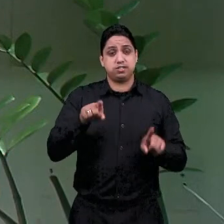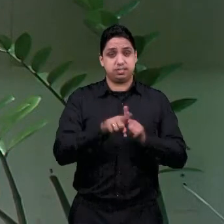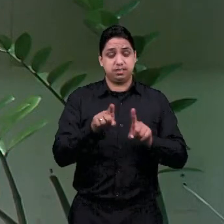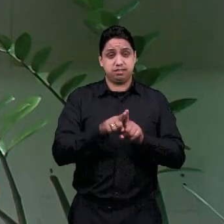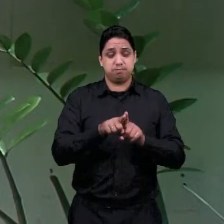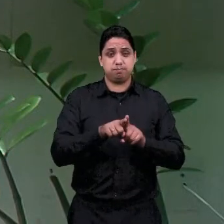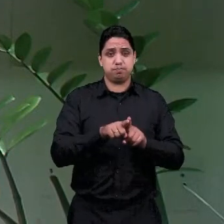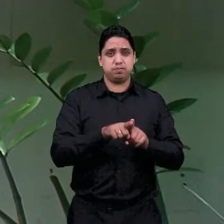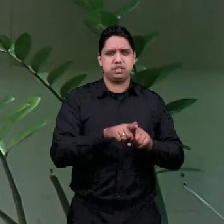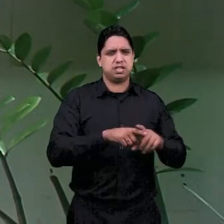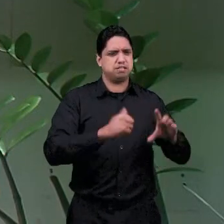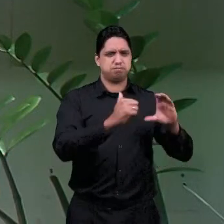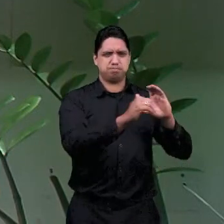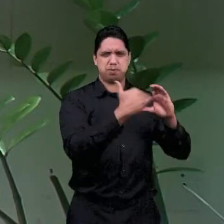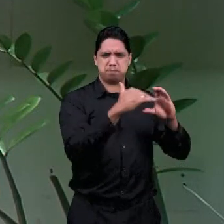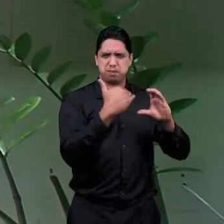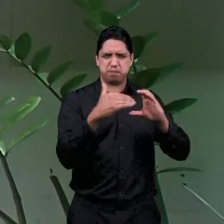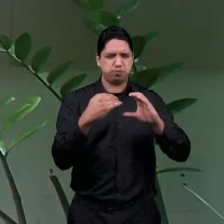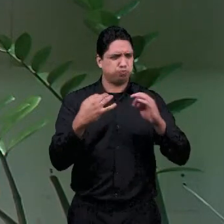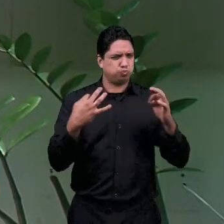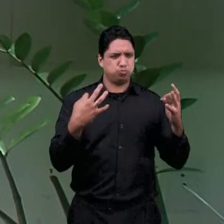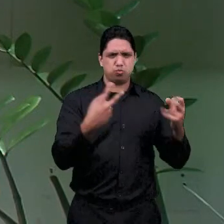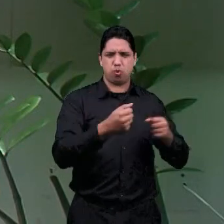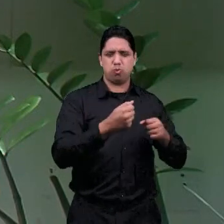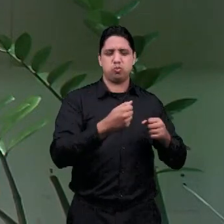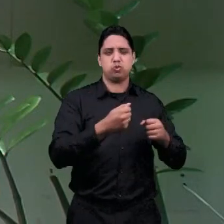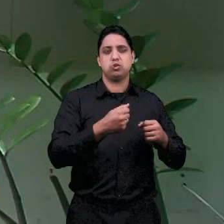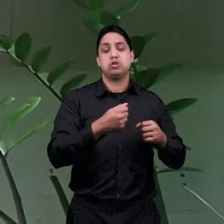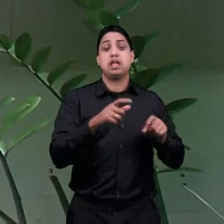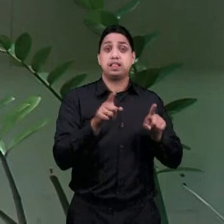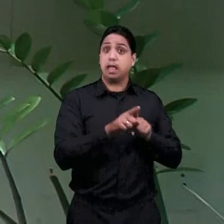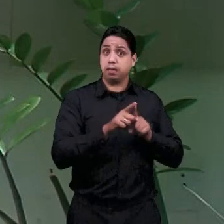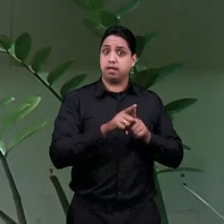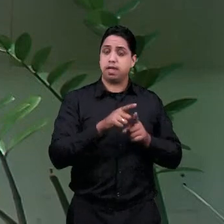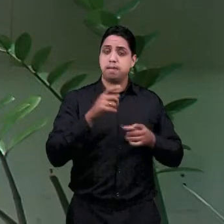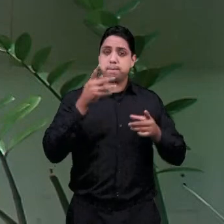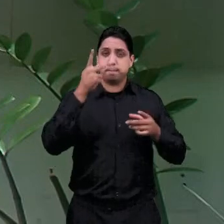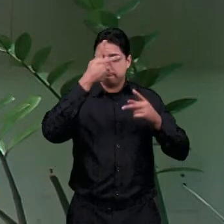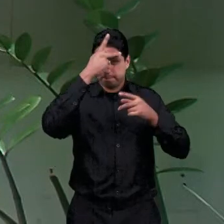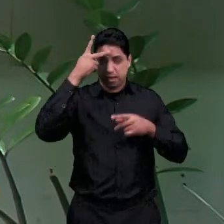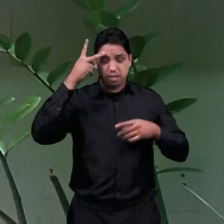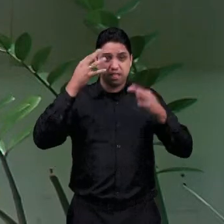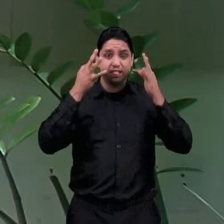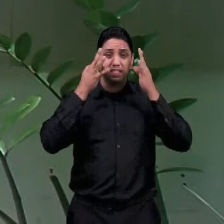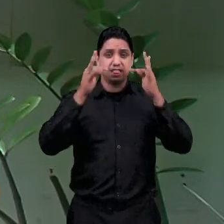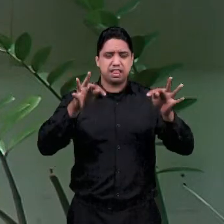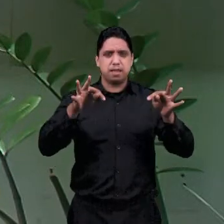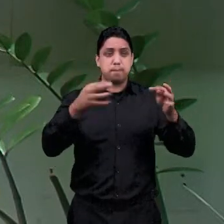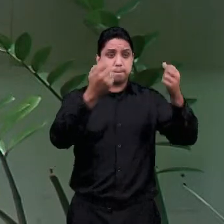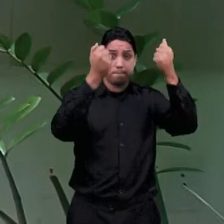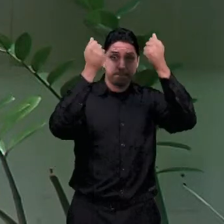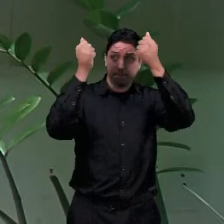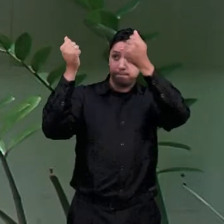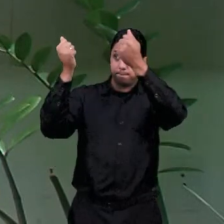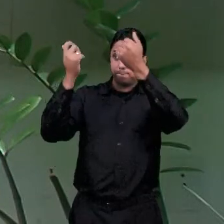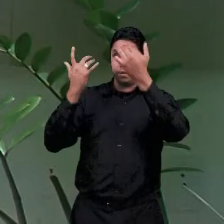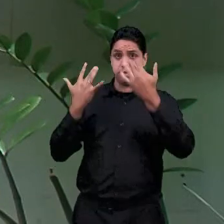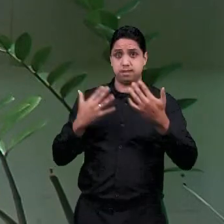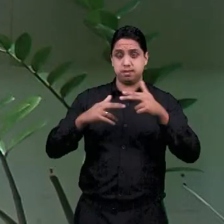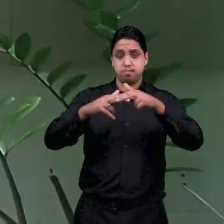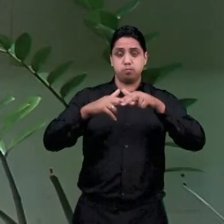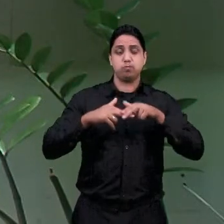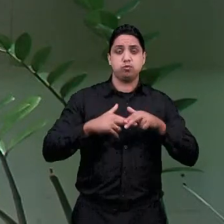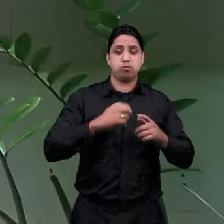correspondances de tous les niveaux, y compris des témoignages des personnes qui reçoivent beaucoup de bénédictions dans l'école